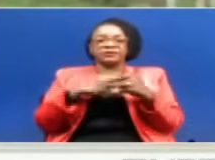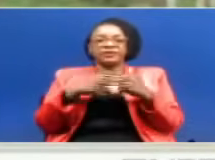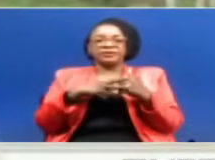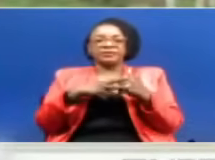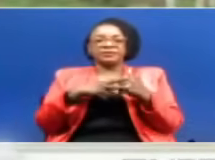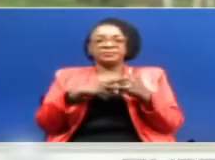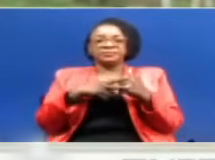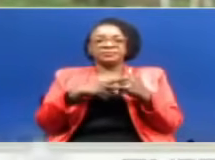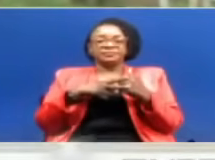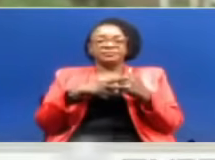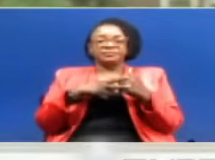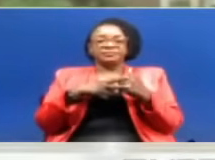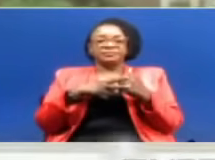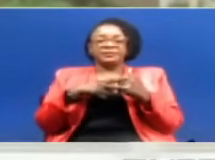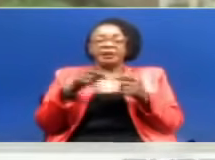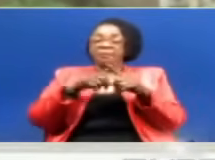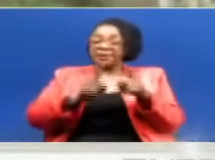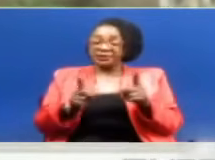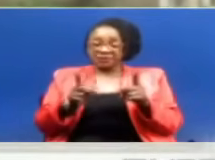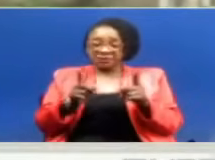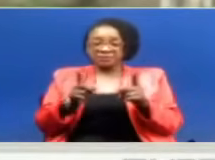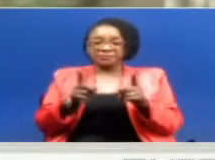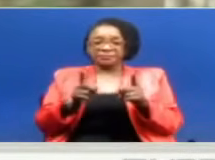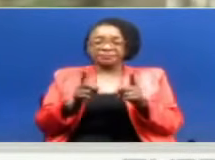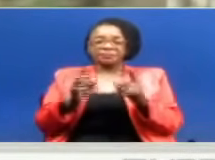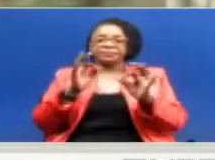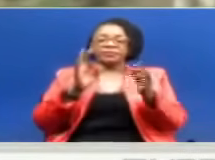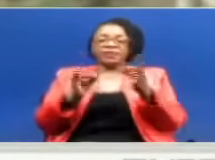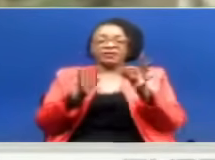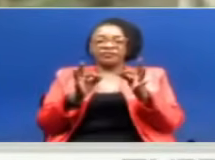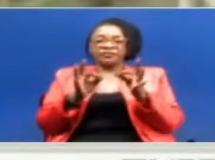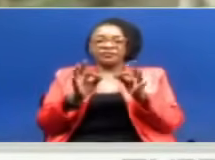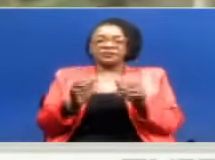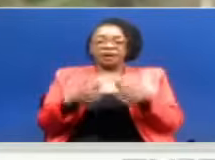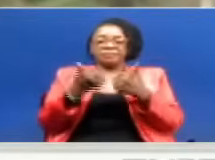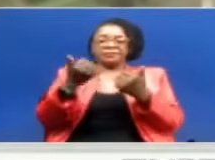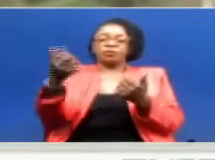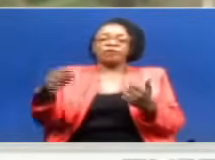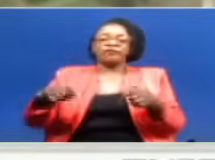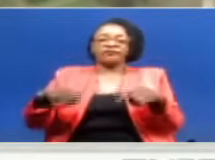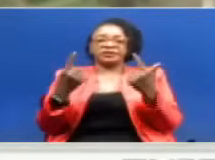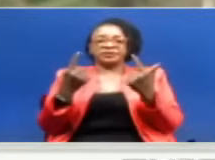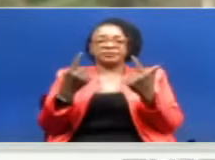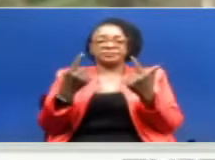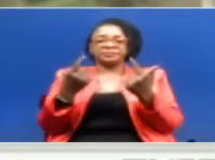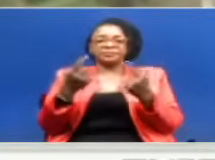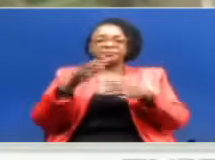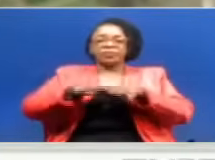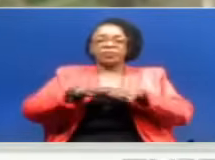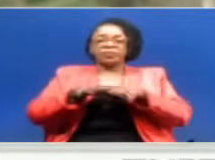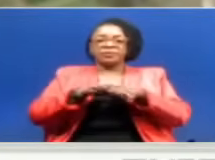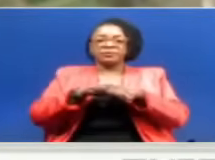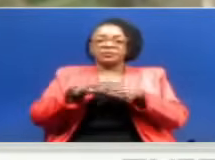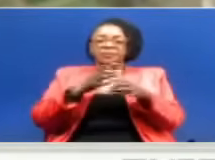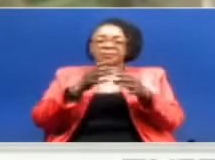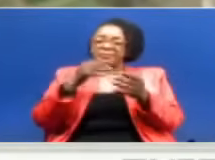not withstanding. But if she perpetuate conflict on the basis that she has